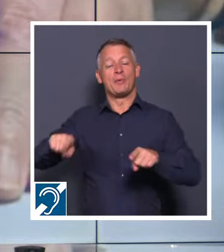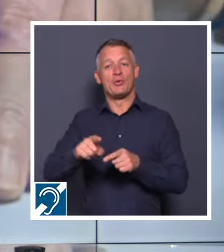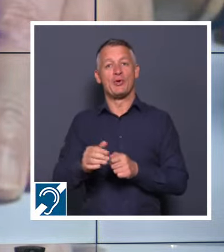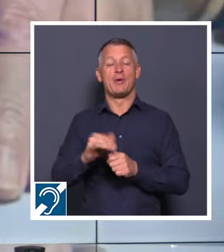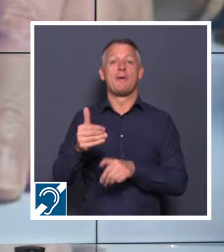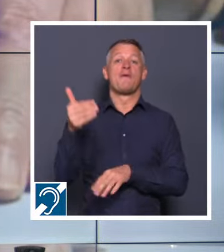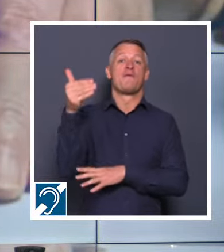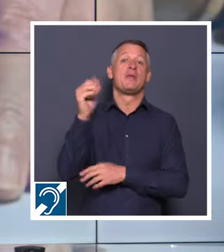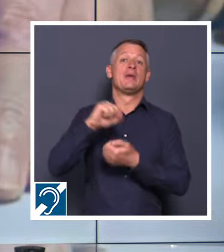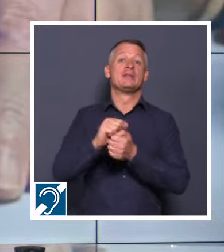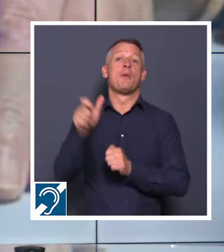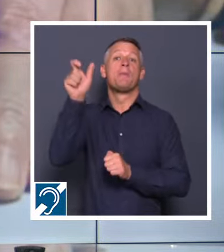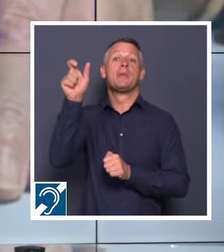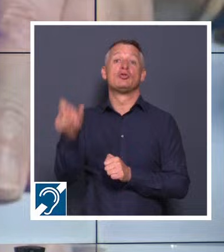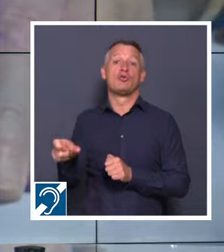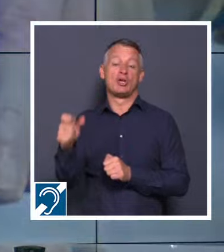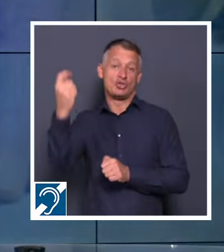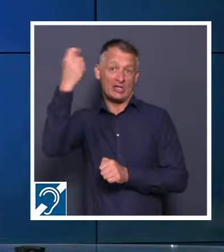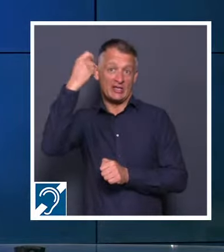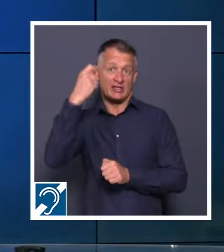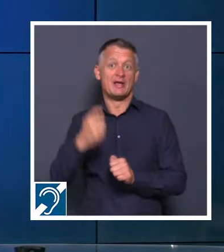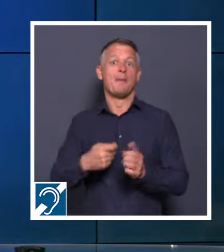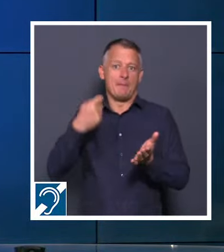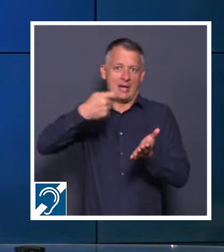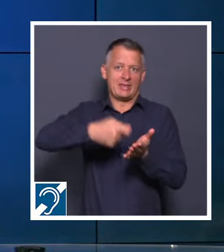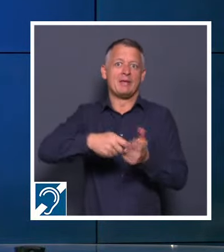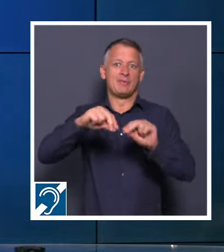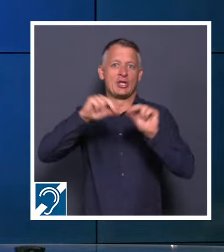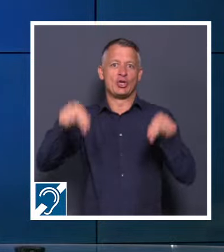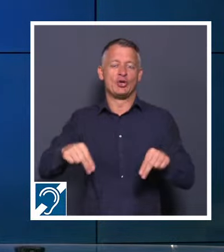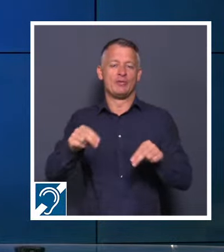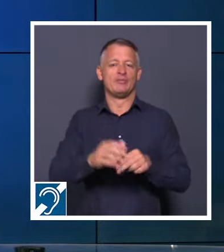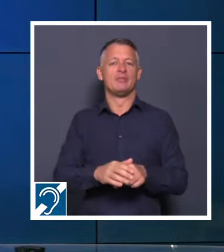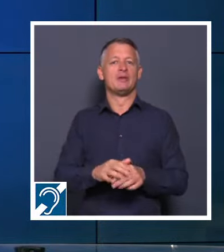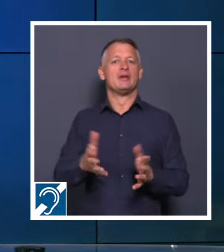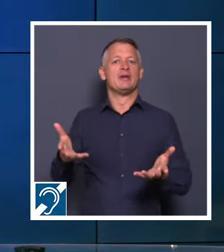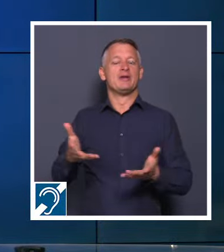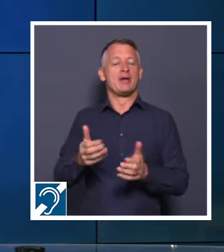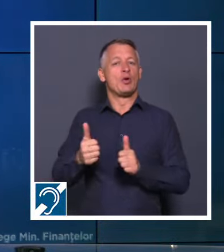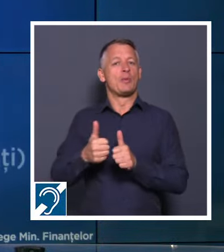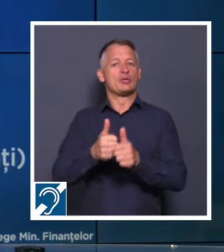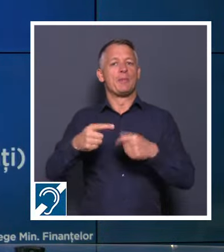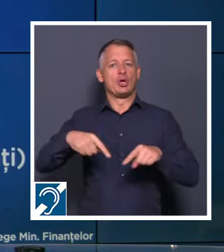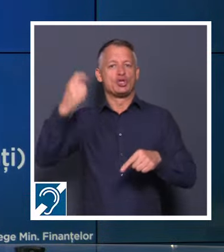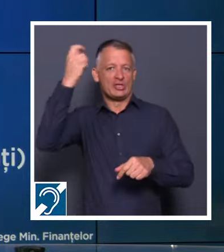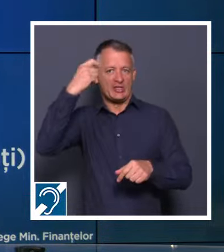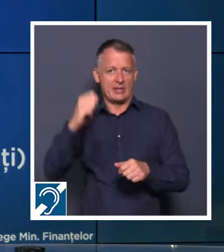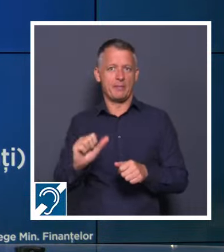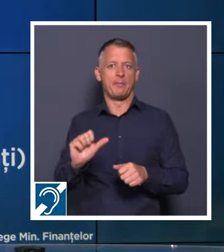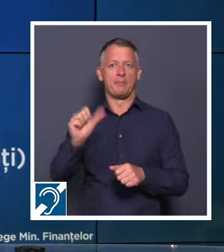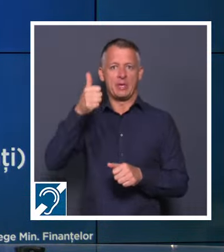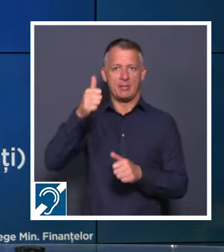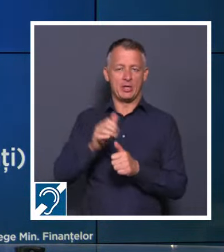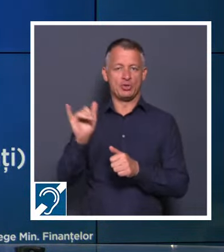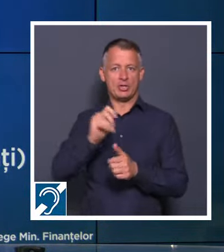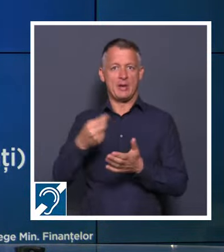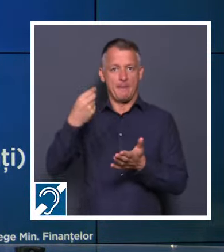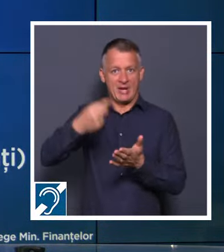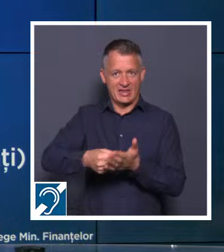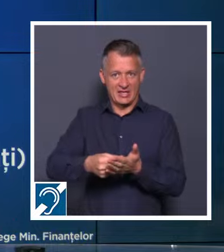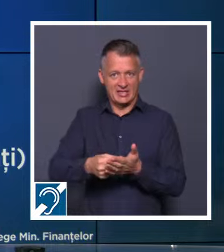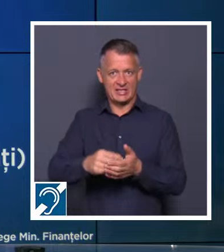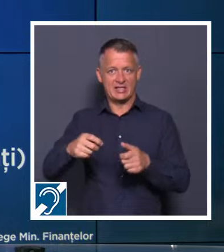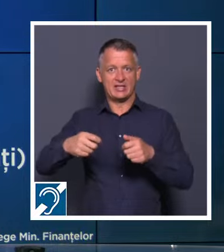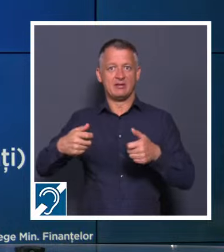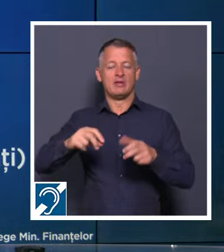să ne plătim datoriile. Și vă propun să începem cu măsurile care ne vizează pe noi cetățenii. Pe scurt, cei care își plătesc datoriile până la